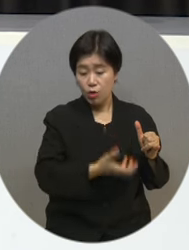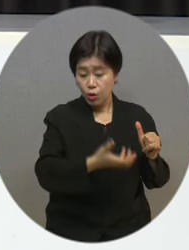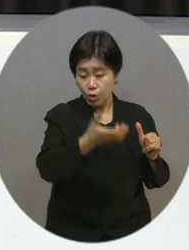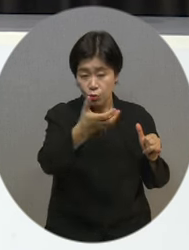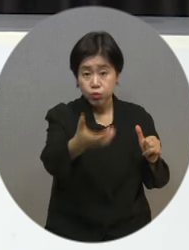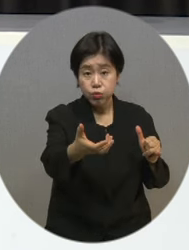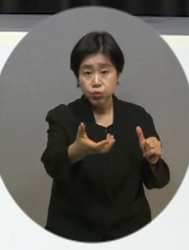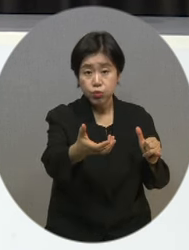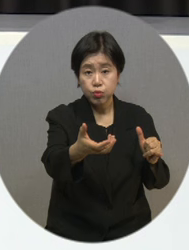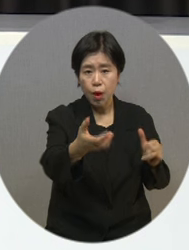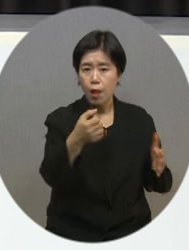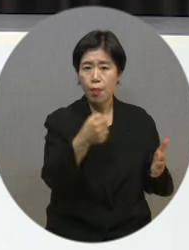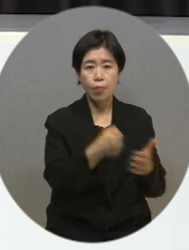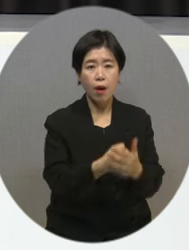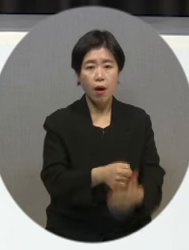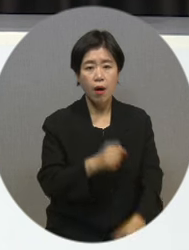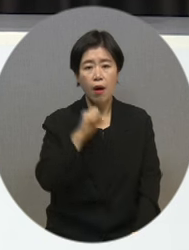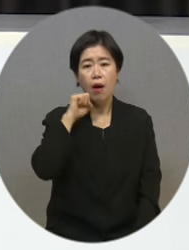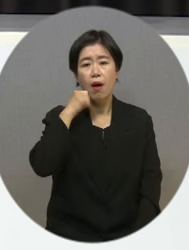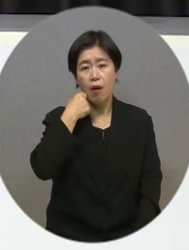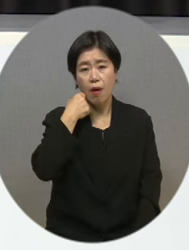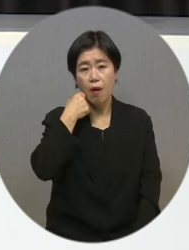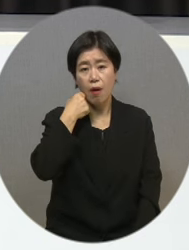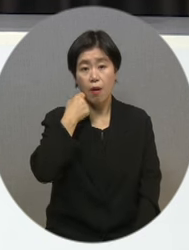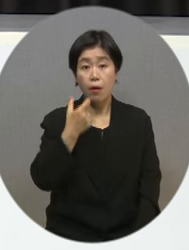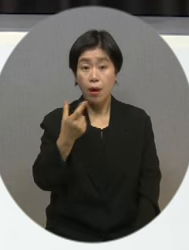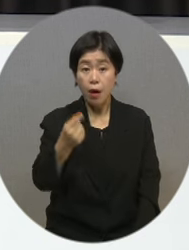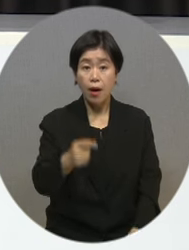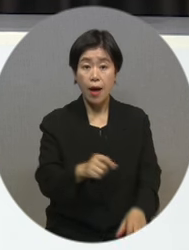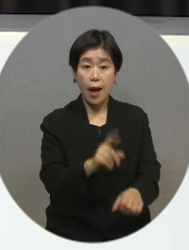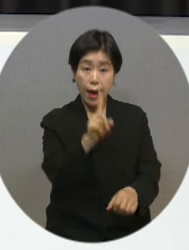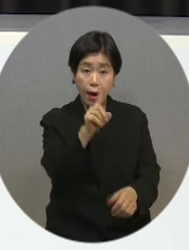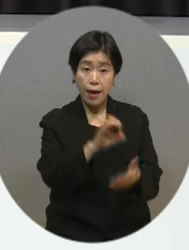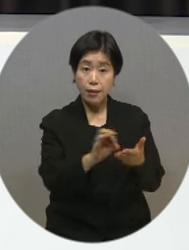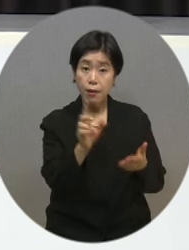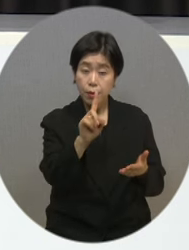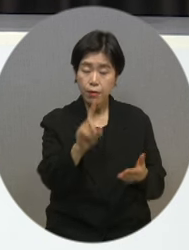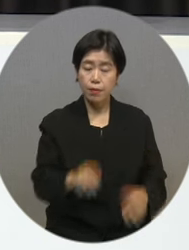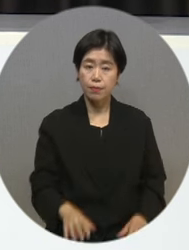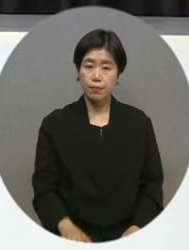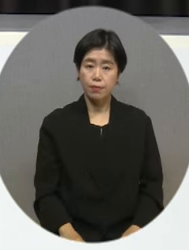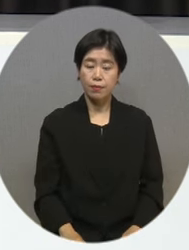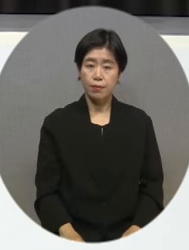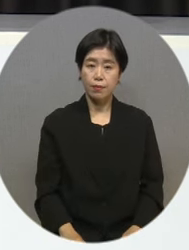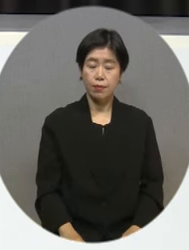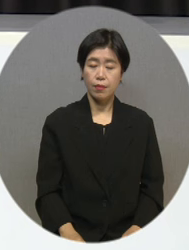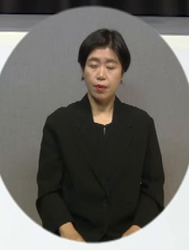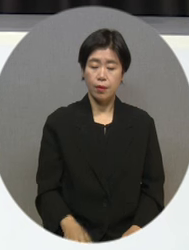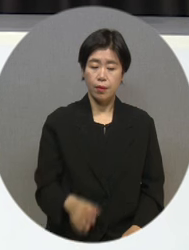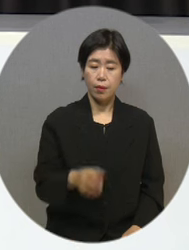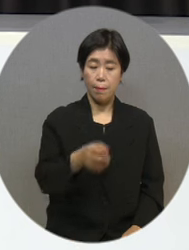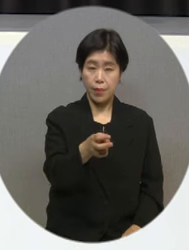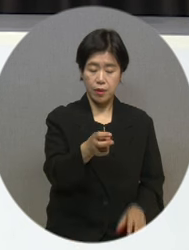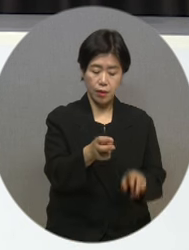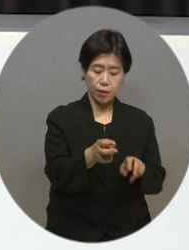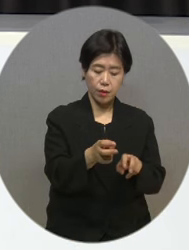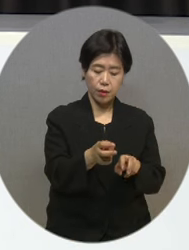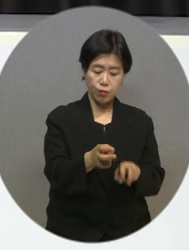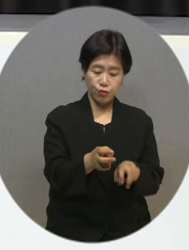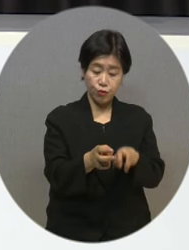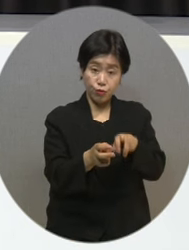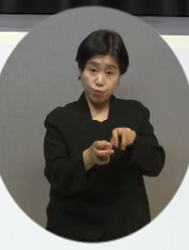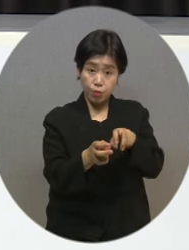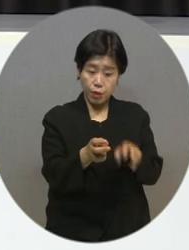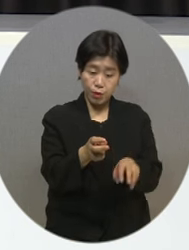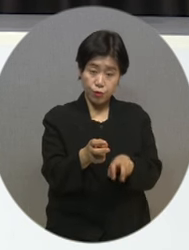교통수단을 선택할 수 있는 게 리프트 그러 있죠, 차거든요. 네. 그래서 특히 지역. 이제 제가 전남 무안 출신의